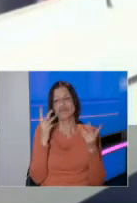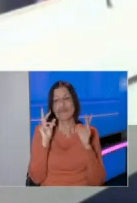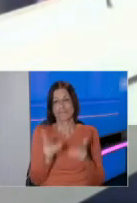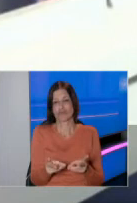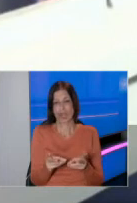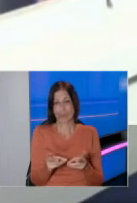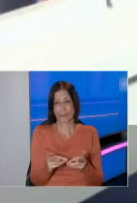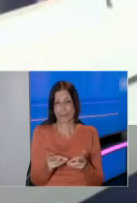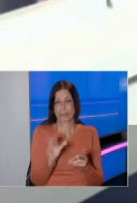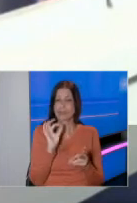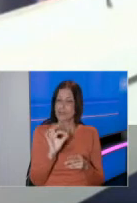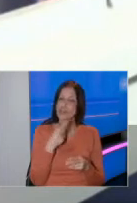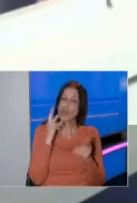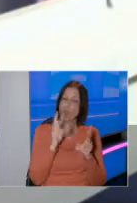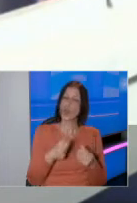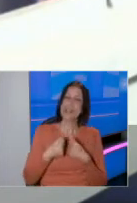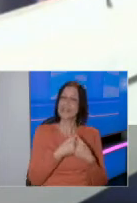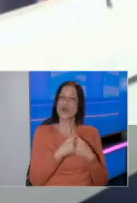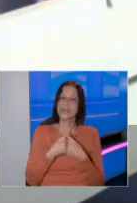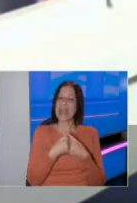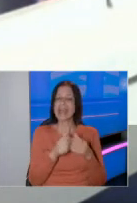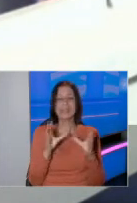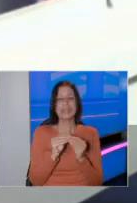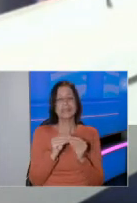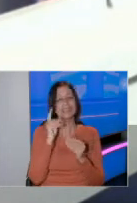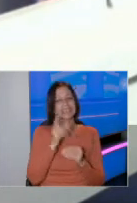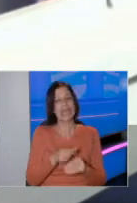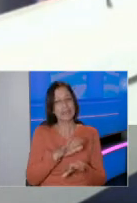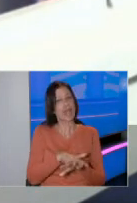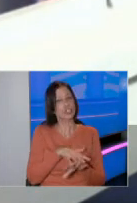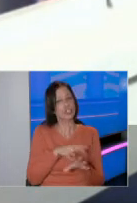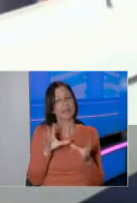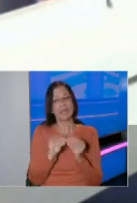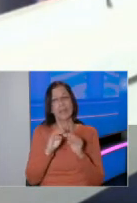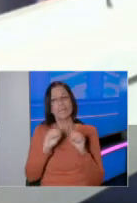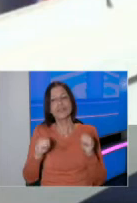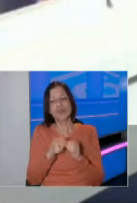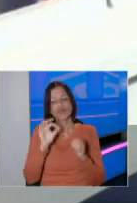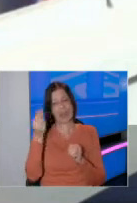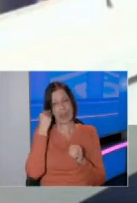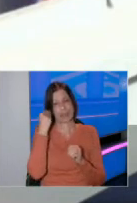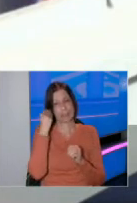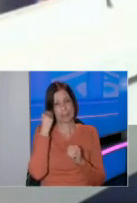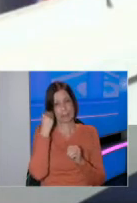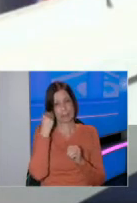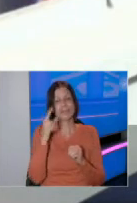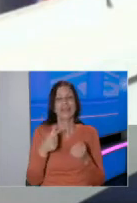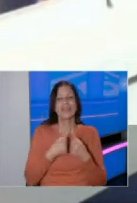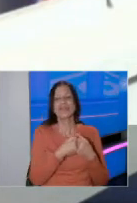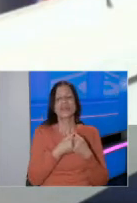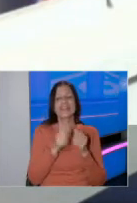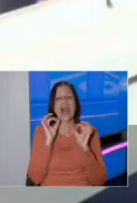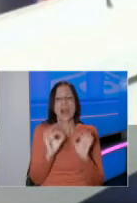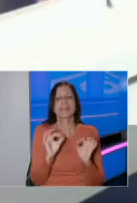שאפשר כדי שיוכלו להתמודד עם הצרכים הרגשיים, עם המשפחות של התלמידים האלה, ולהתמודד